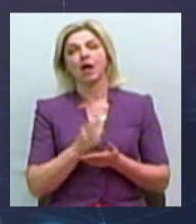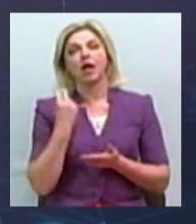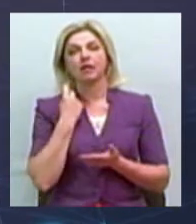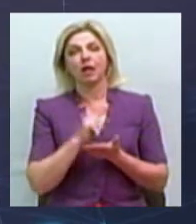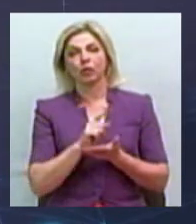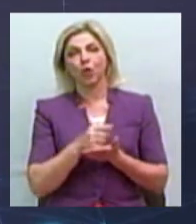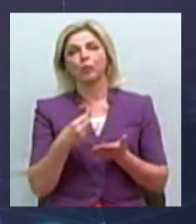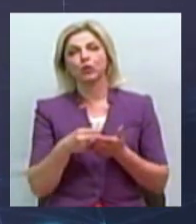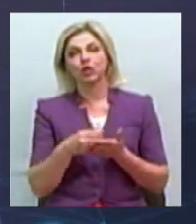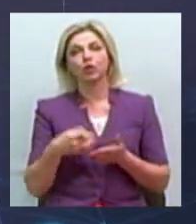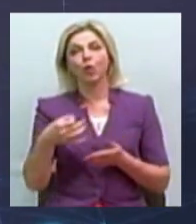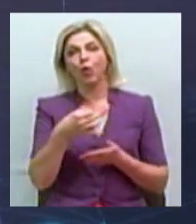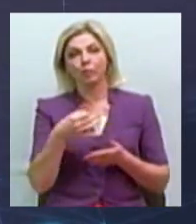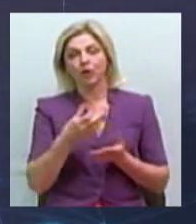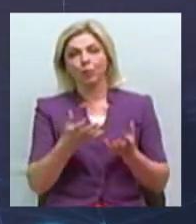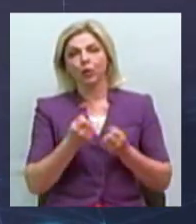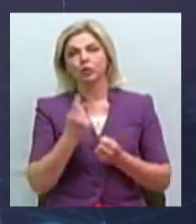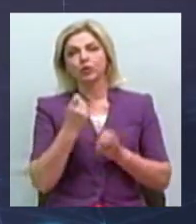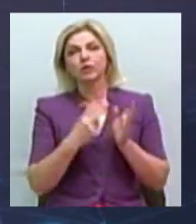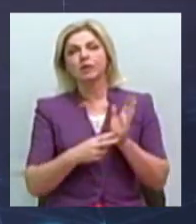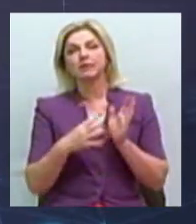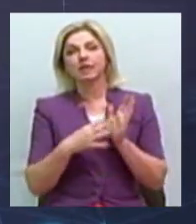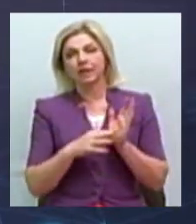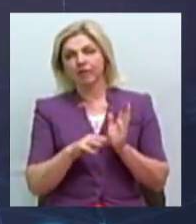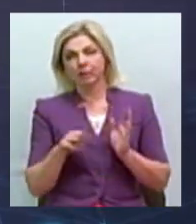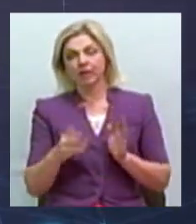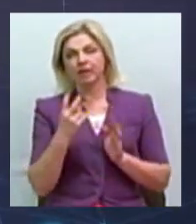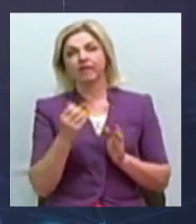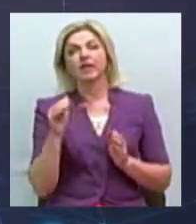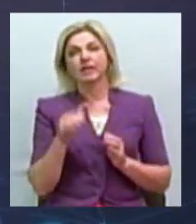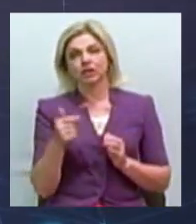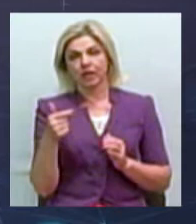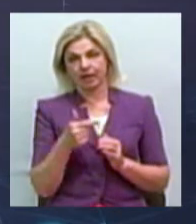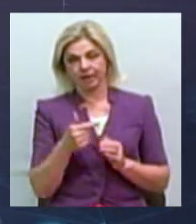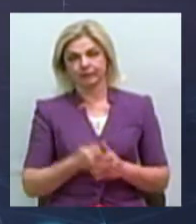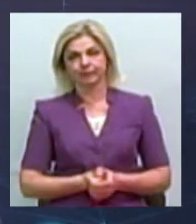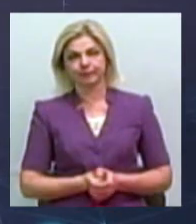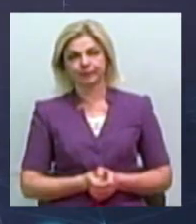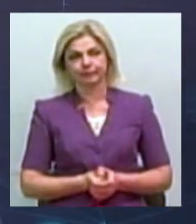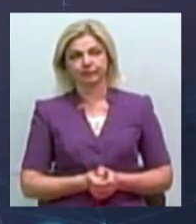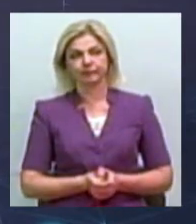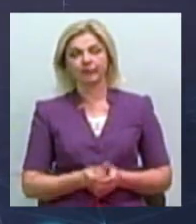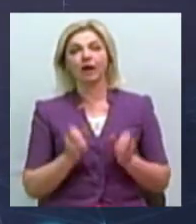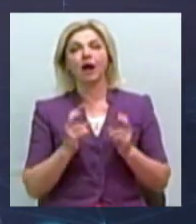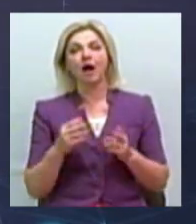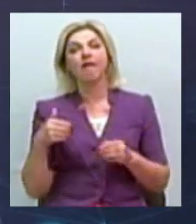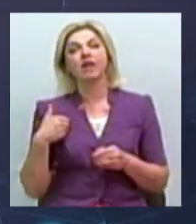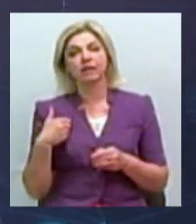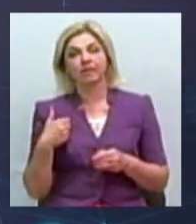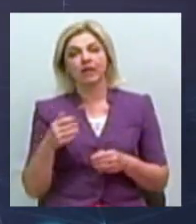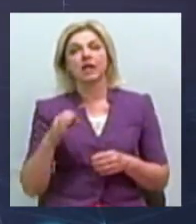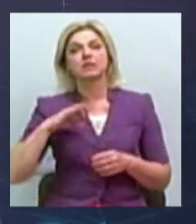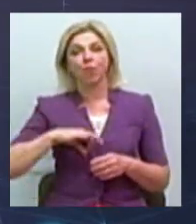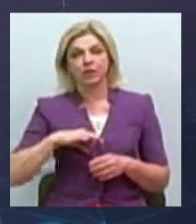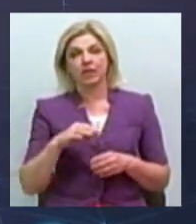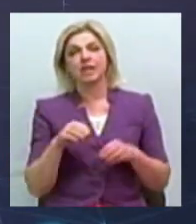обласного центру отримав 179 мільйонів 200 тисяч гривень за цей же період. Отже, про те, наскільки ефективно використовується земля